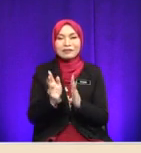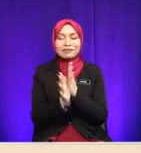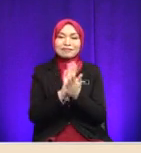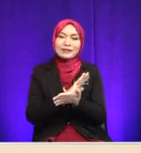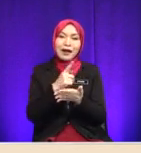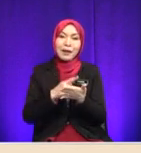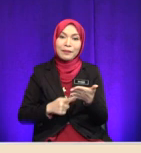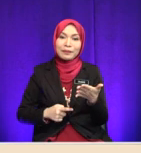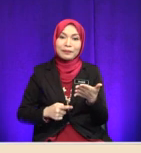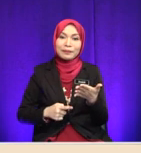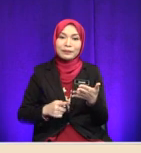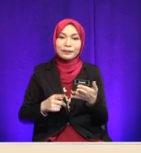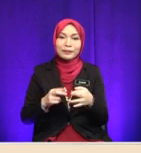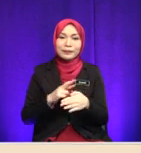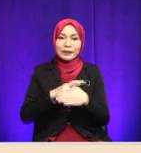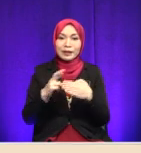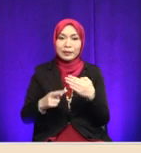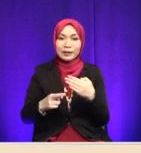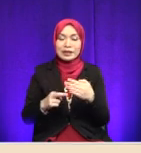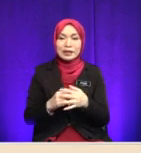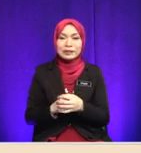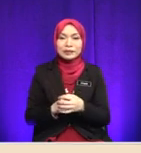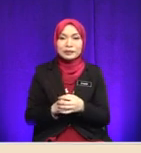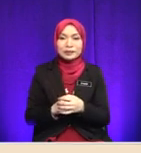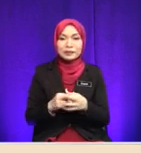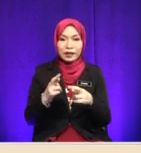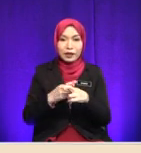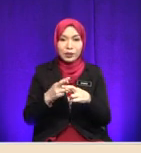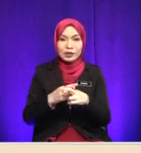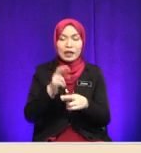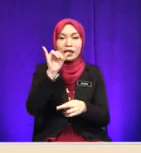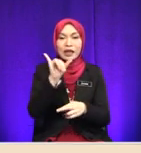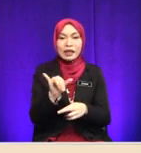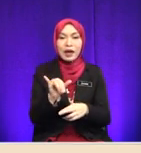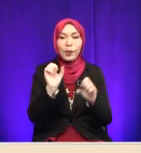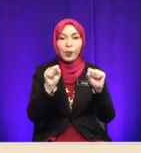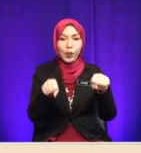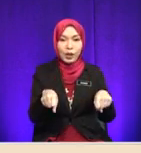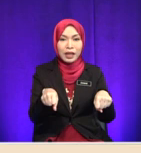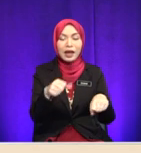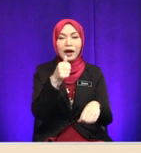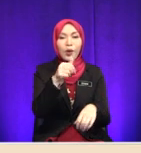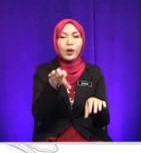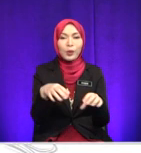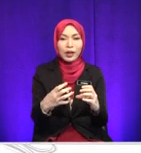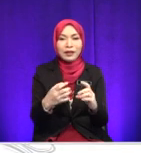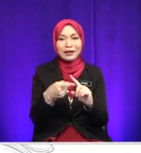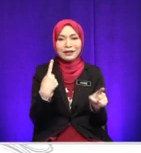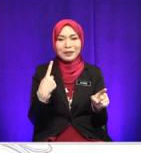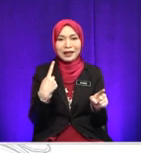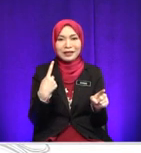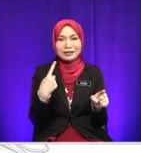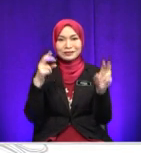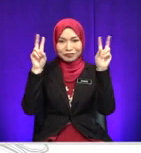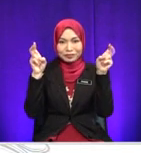apakah rumusan tajuk yang dibincangkan pada hari ini? Saya nak tanya kepada anak murid, apakah rumusannya